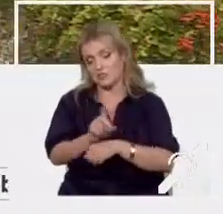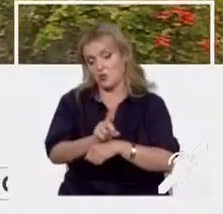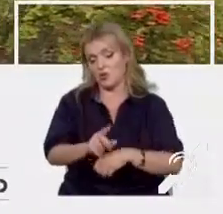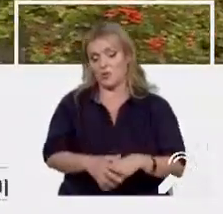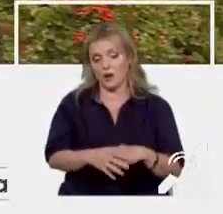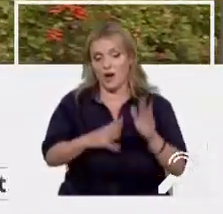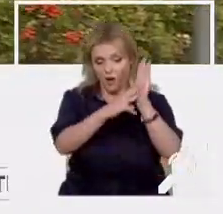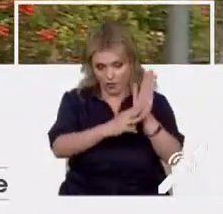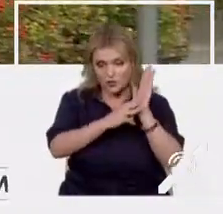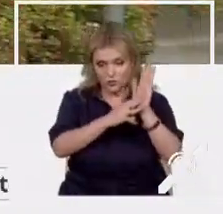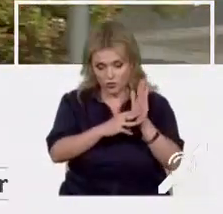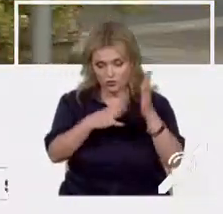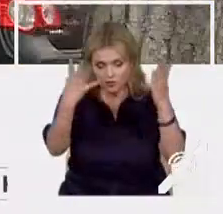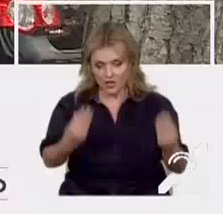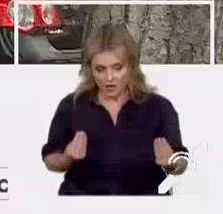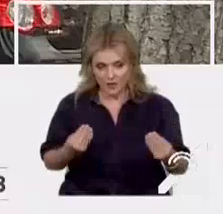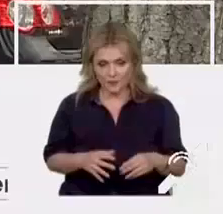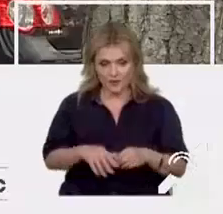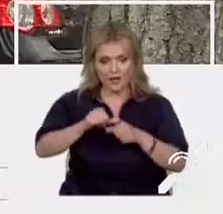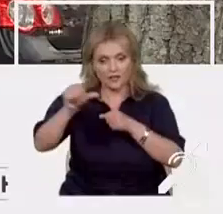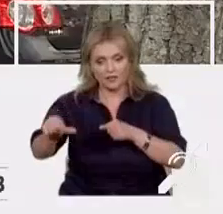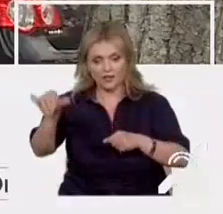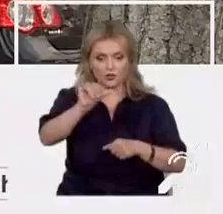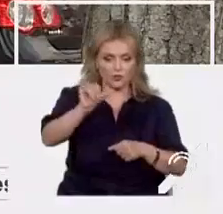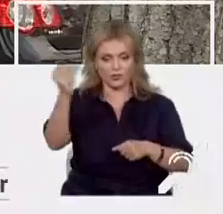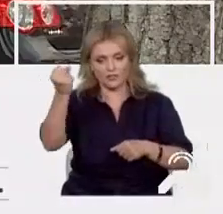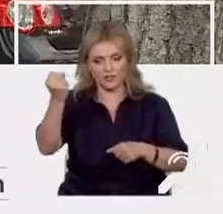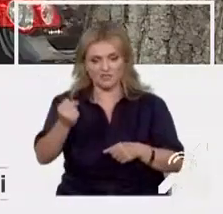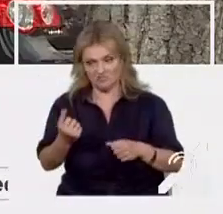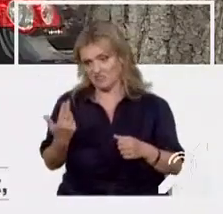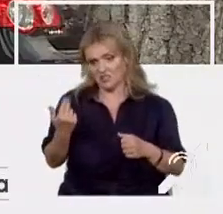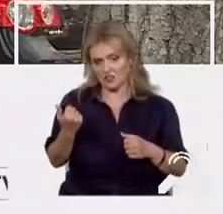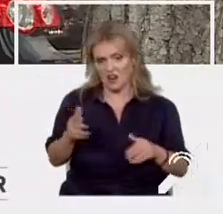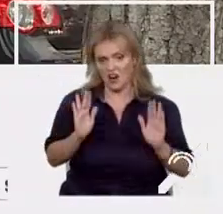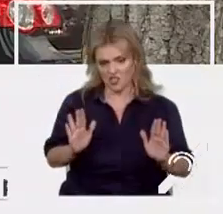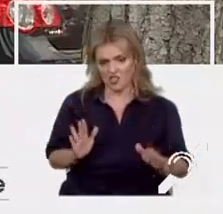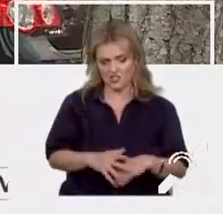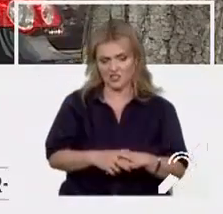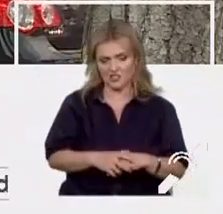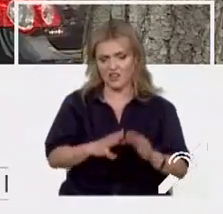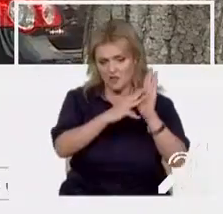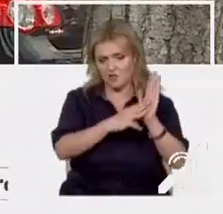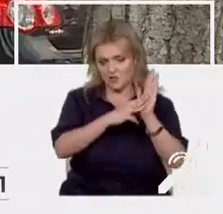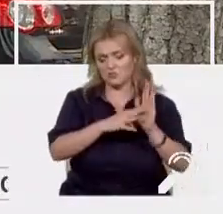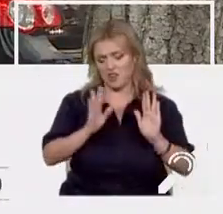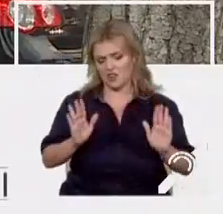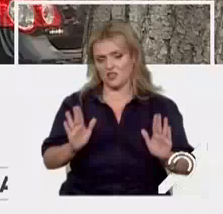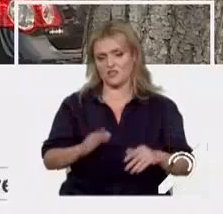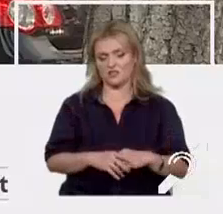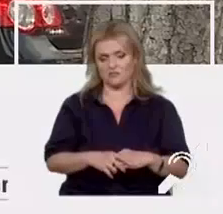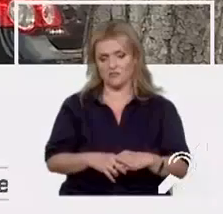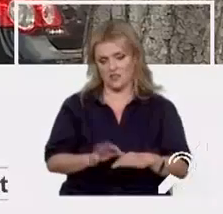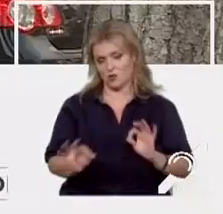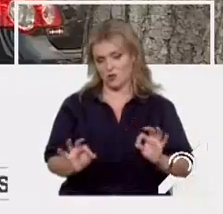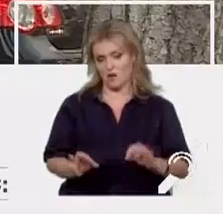zi, în afară de sâmbătă, duminică, ca oricine, fiind angajat. Băi, normal,